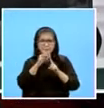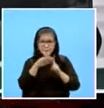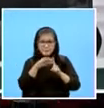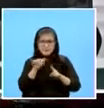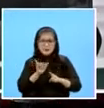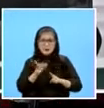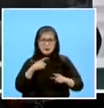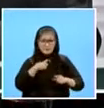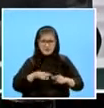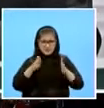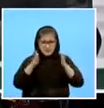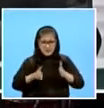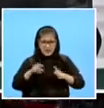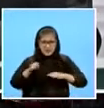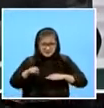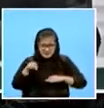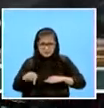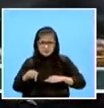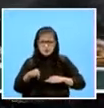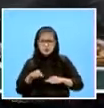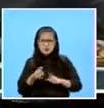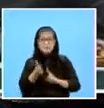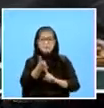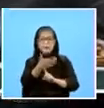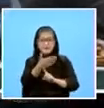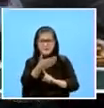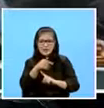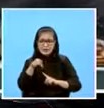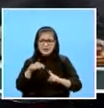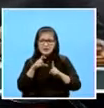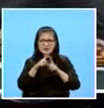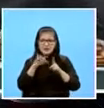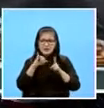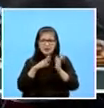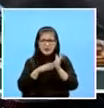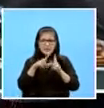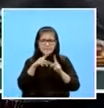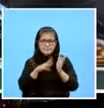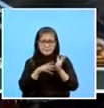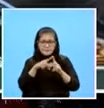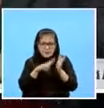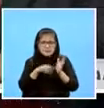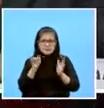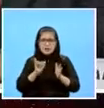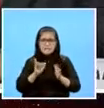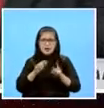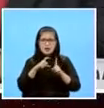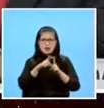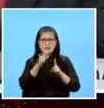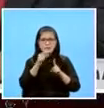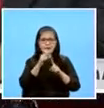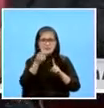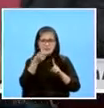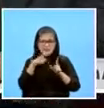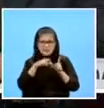Kemudian ada dua partai lainnya, yakni Partai Idaman dan juga Parsindo. Dan dalam sidang adjudikasi yang digelar pada hari ini